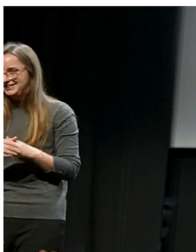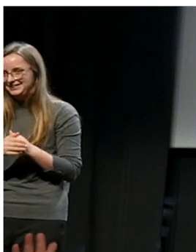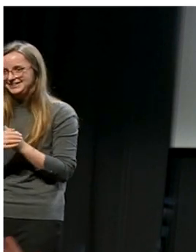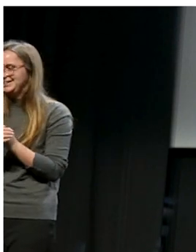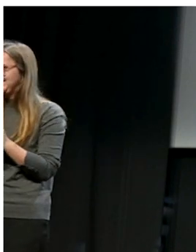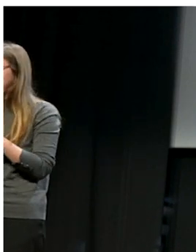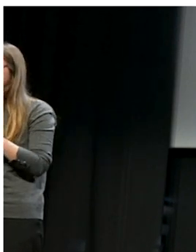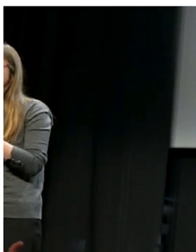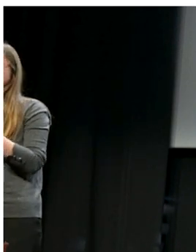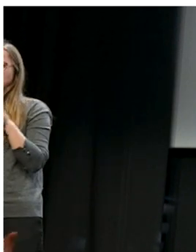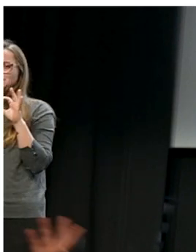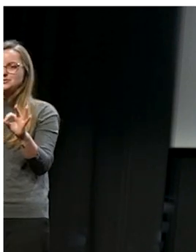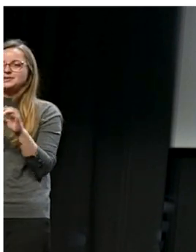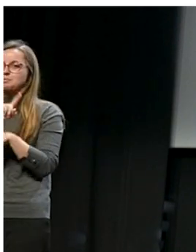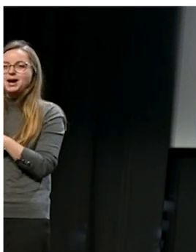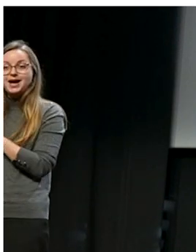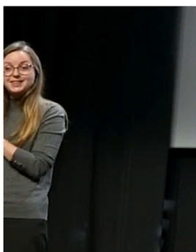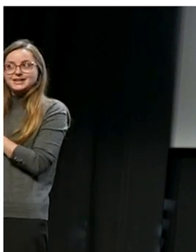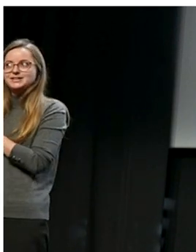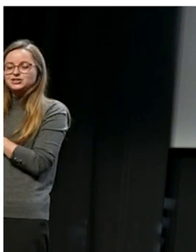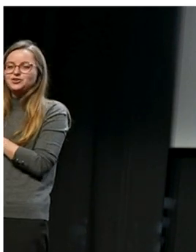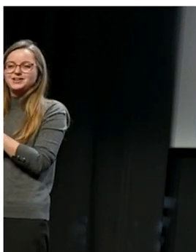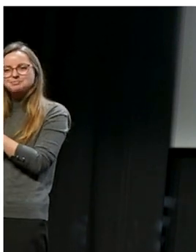voir comme des intelligences, il faut les voir comme des artificiels.